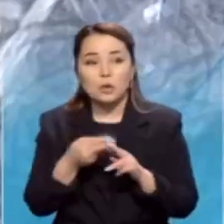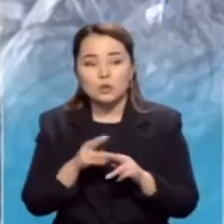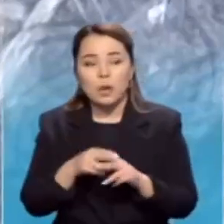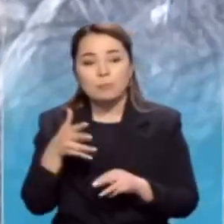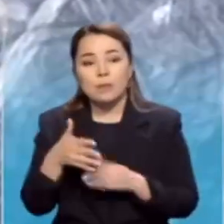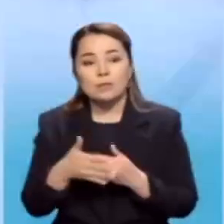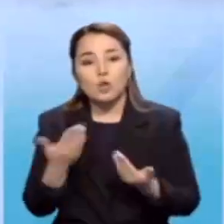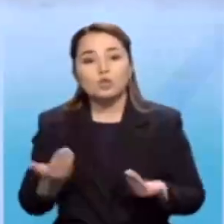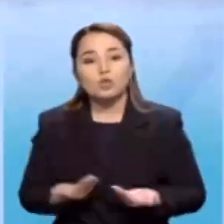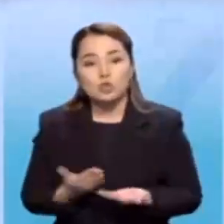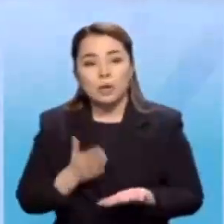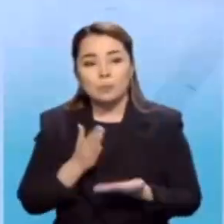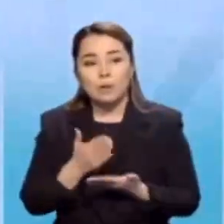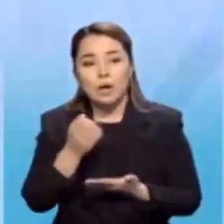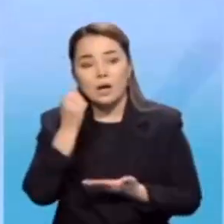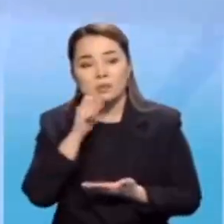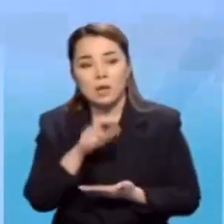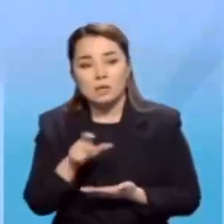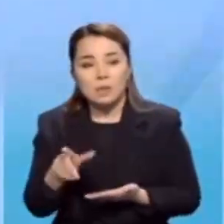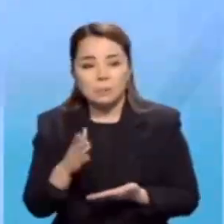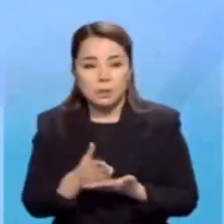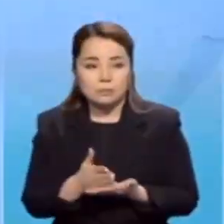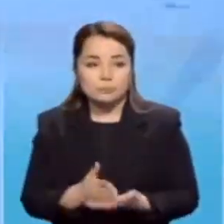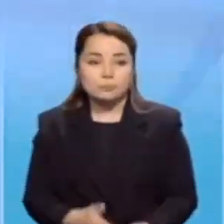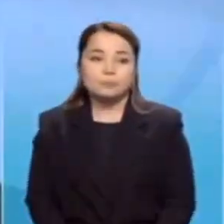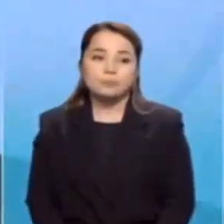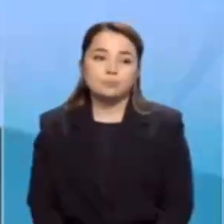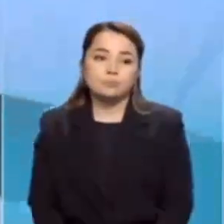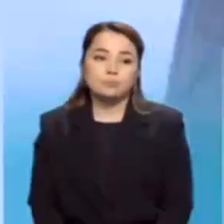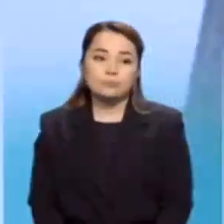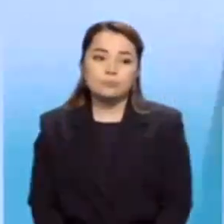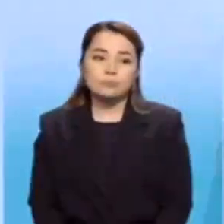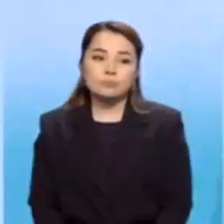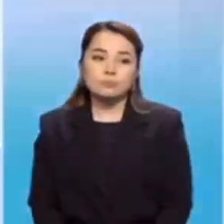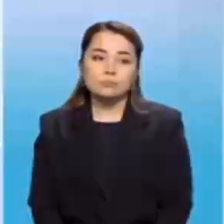бар. Олардың көбі қариялар.